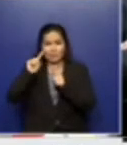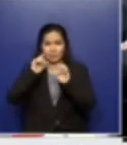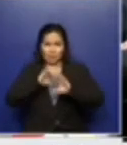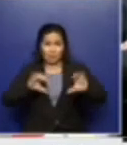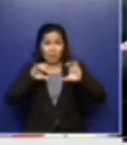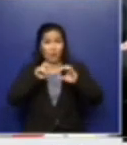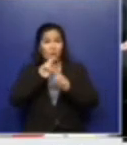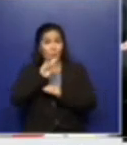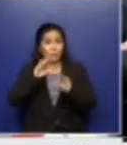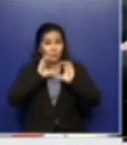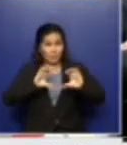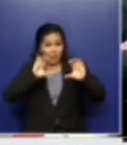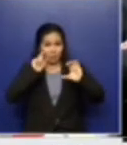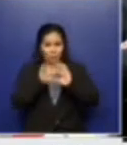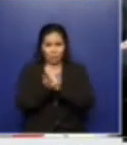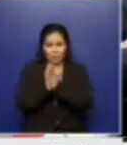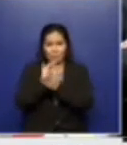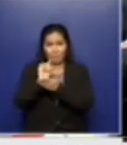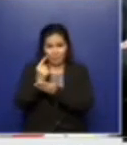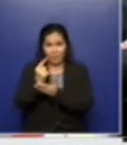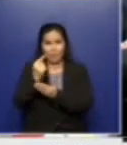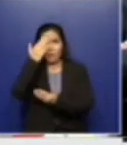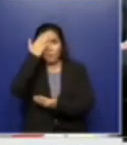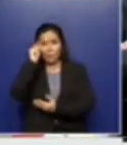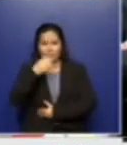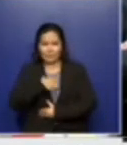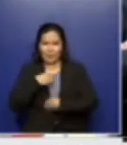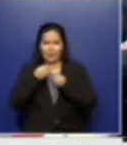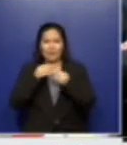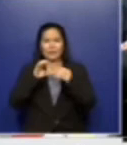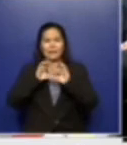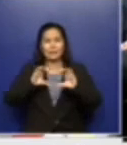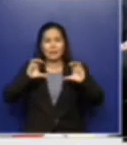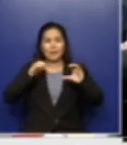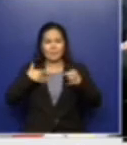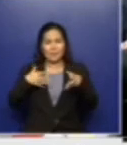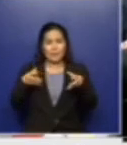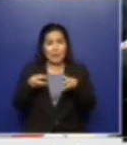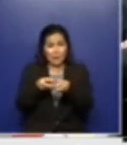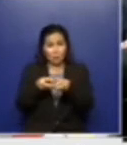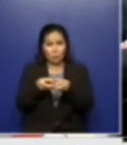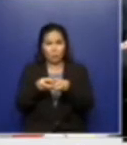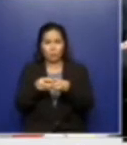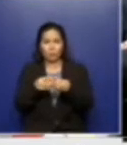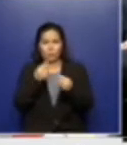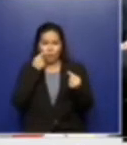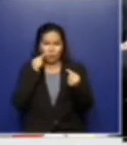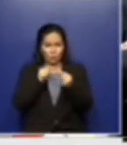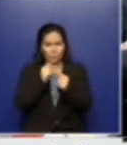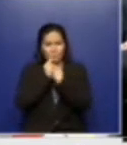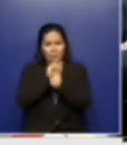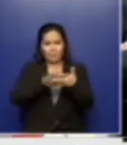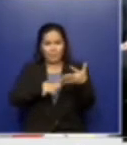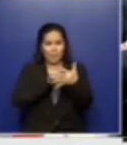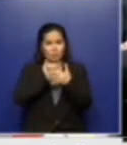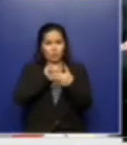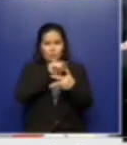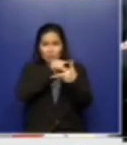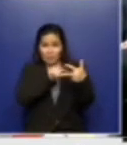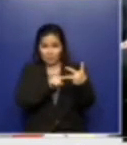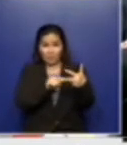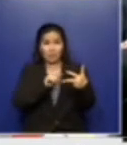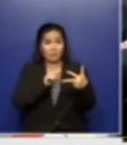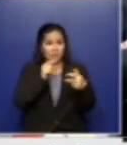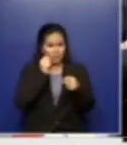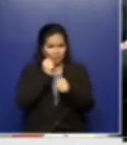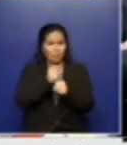การครั้งใหญ่เพื่อให้ระบบราชการมีขนาดเล็กลงมีความคล่องตัวรองรับกับยุทธศาสตร์ทั้ง3ด้านประการที่2